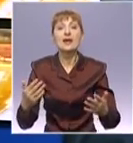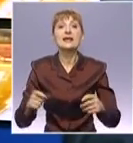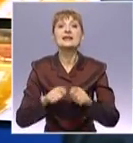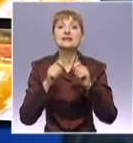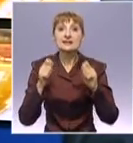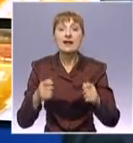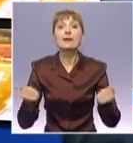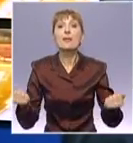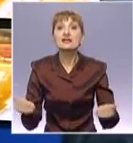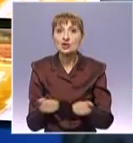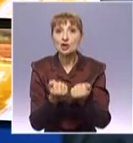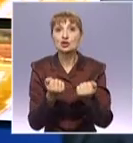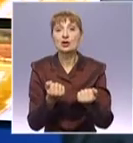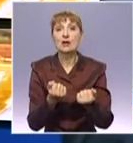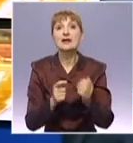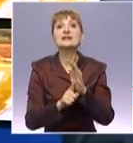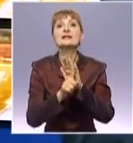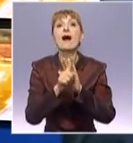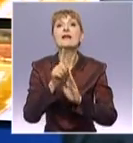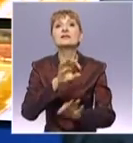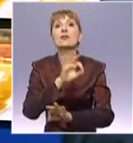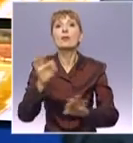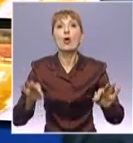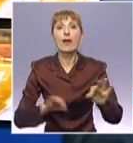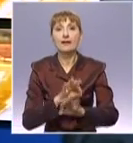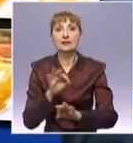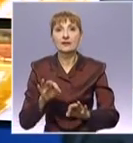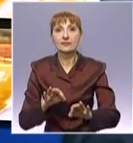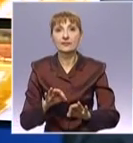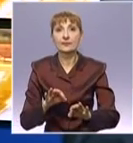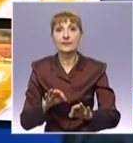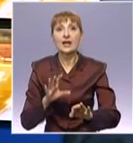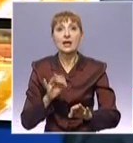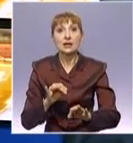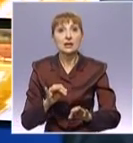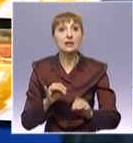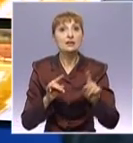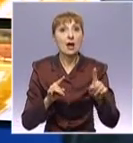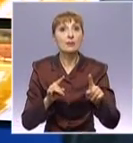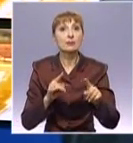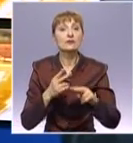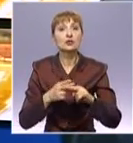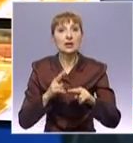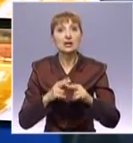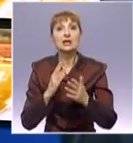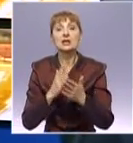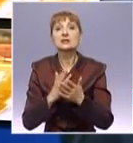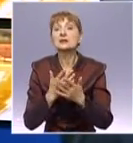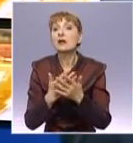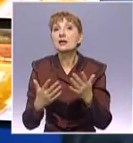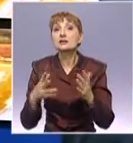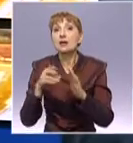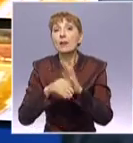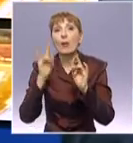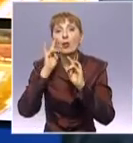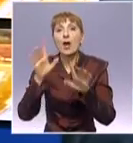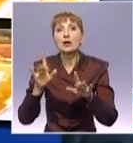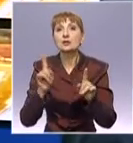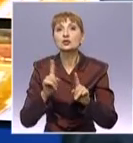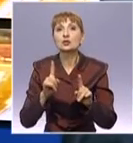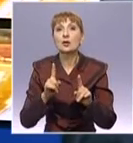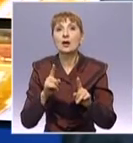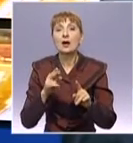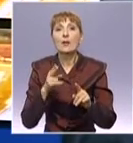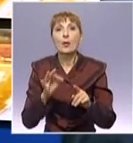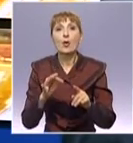и поддержки их вот стартап-проектов. И вот там такие еще продукты популярные по